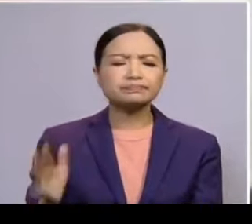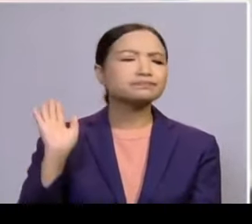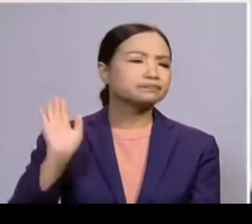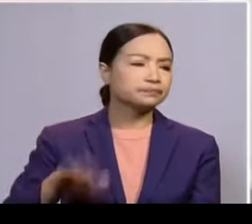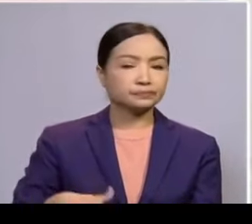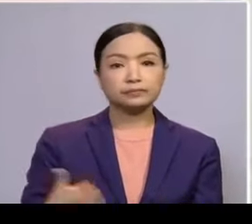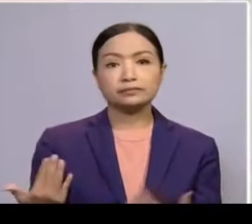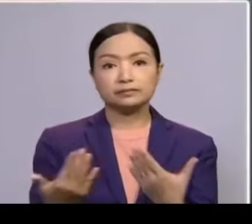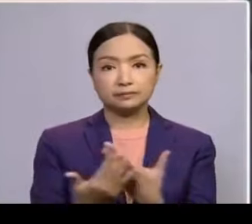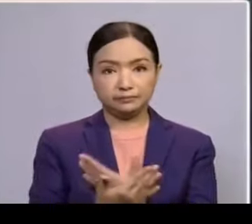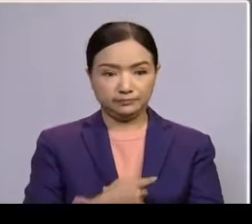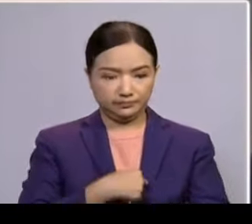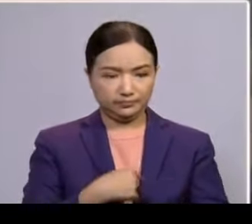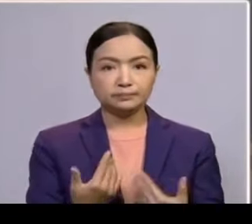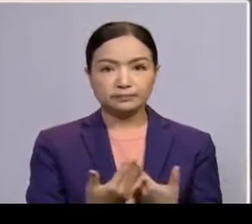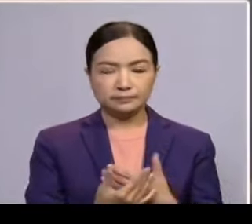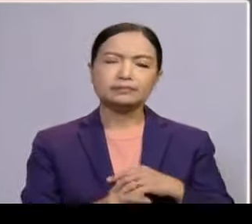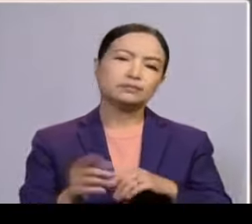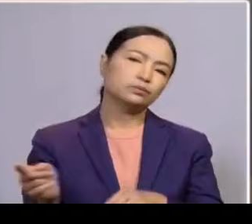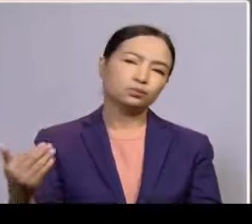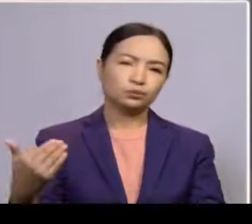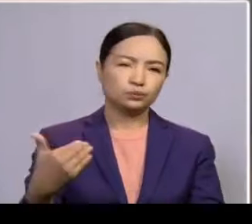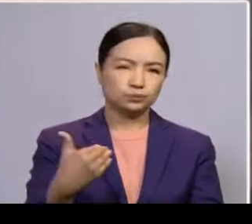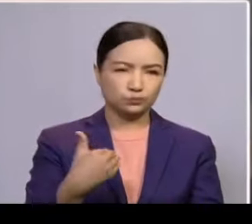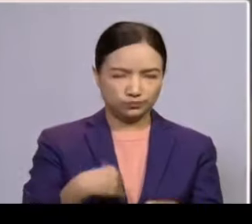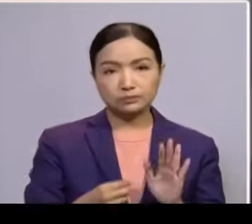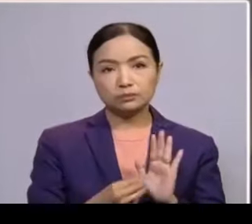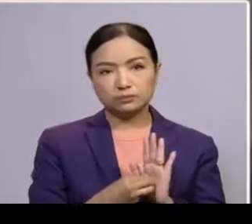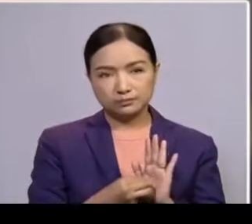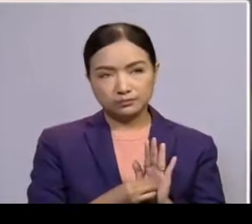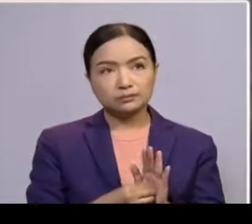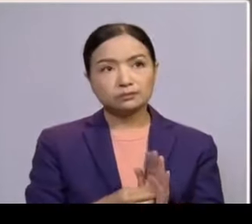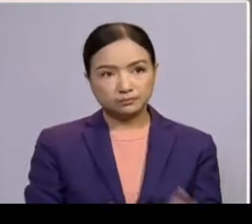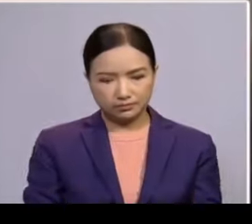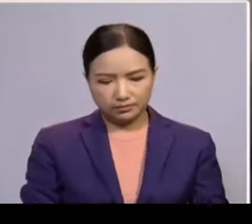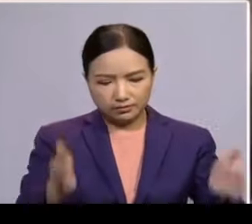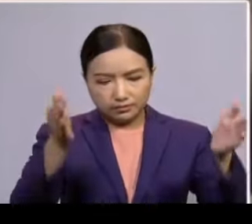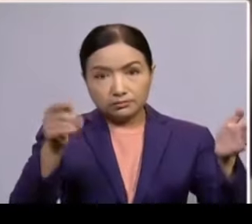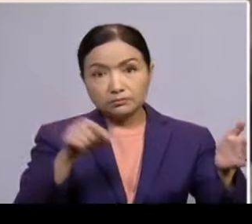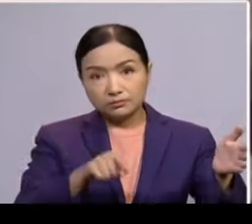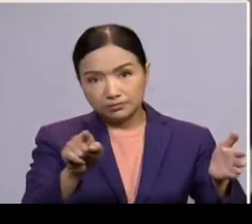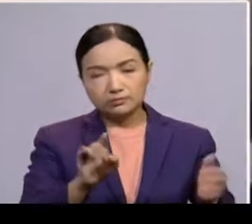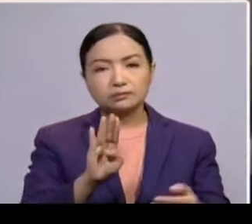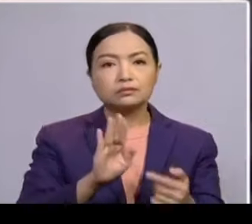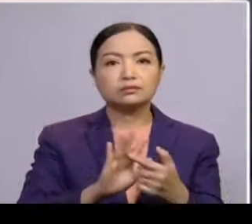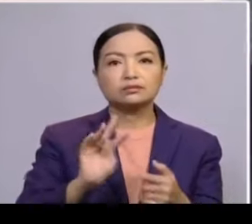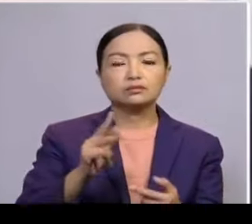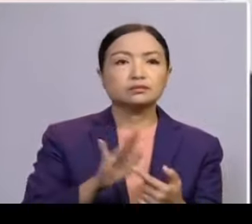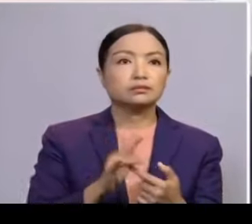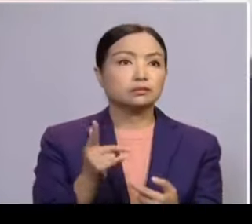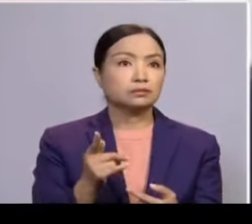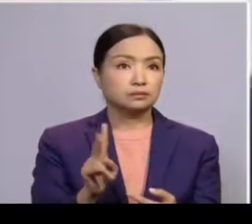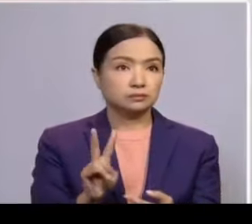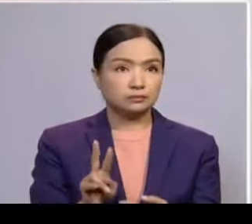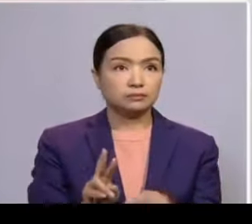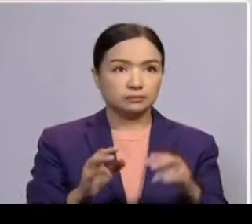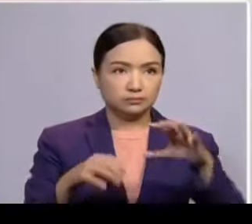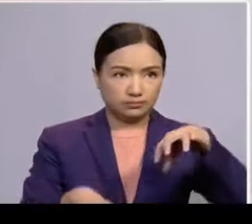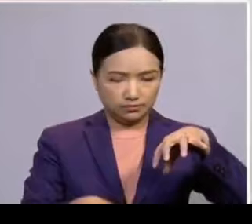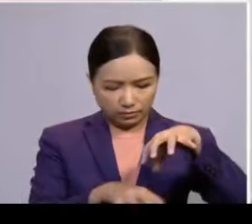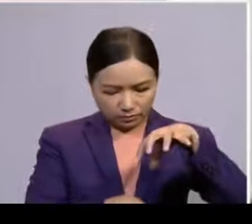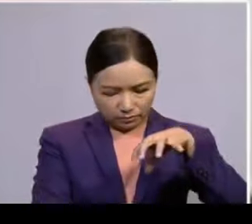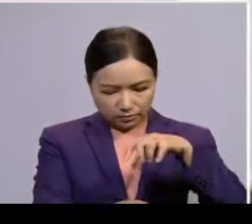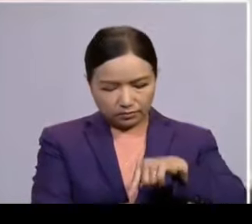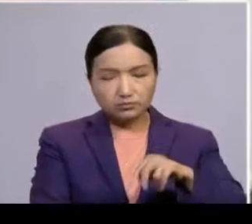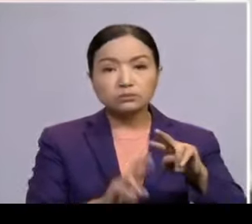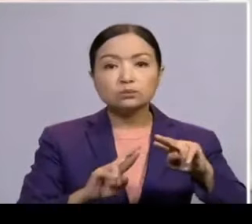ดังนั้นก็เลยขับรถย้อนกลับเข้ามาในกรุงเทพฯมาที่ห้างแห่งเนี้ยค่ะย่านบางแคแล้วมาเจอร้านทองที่